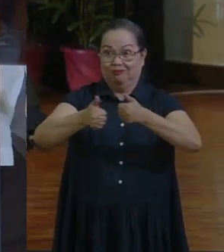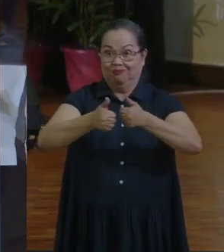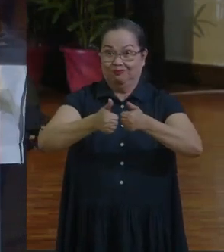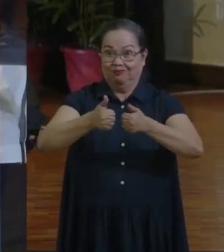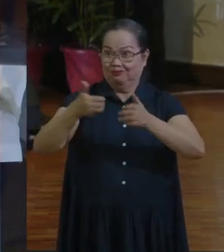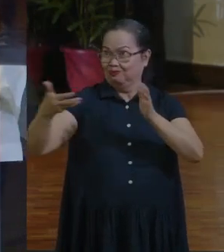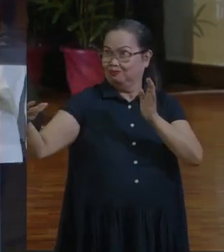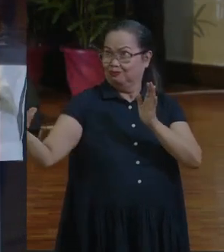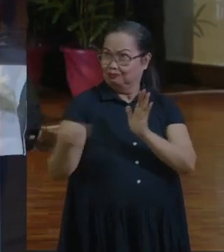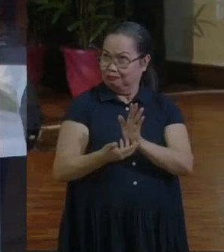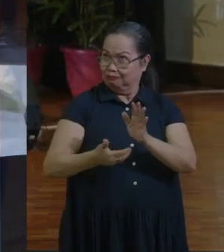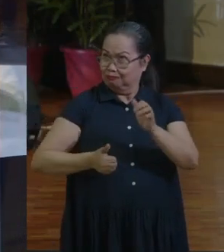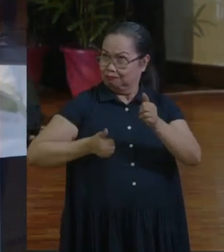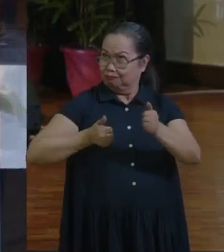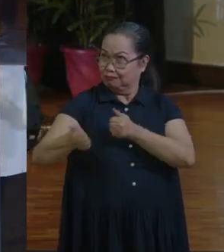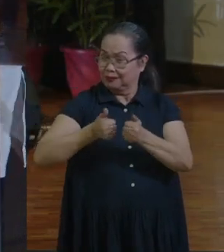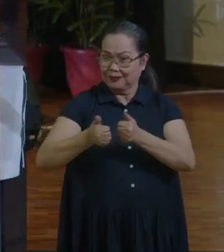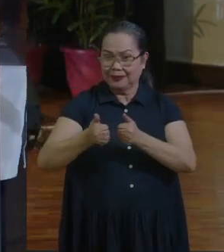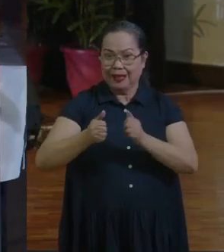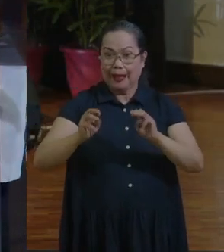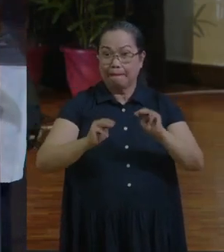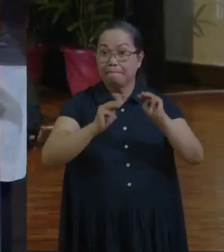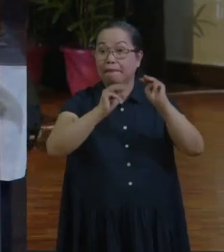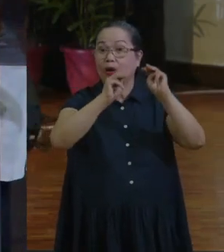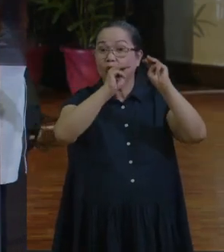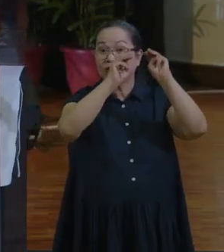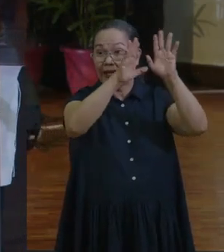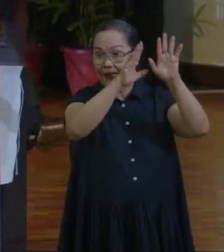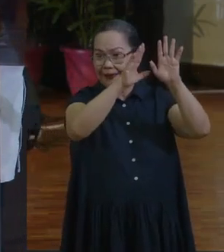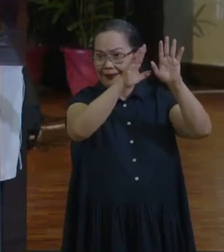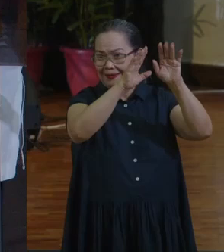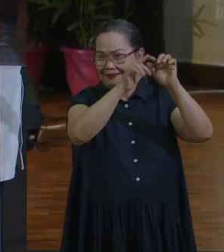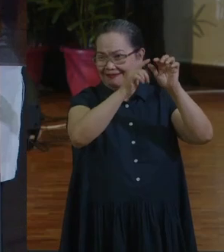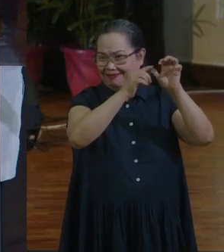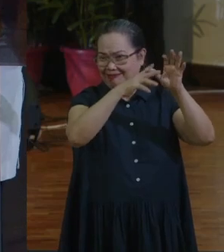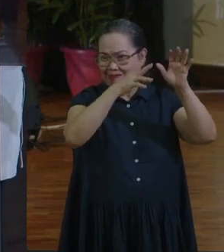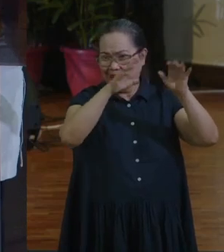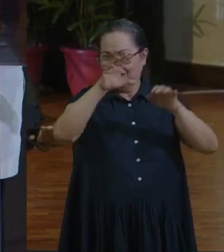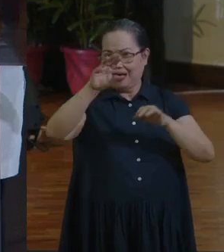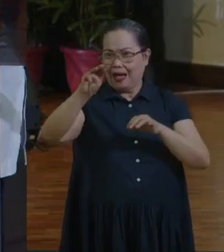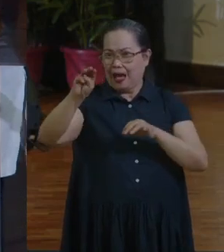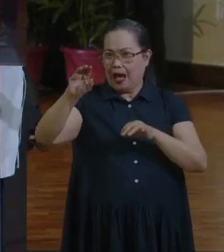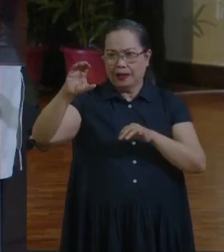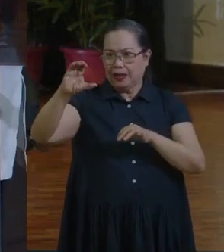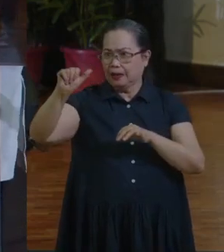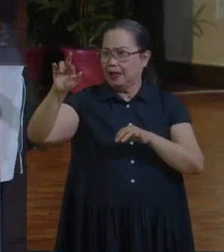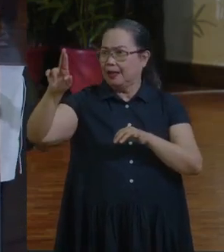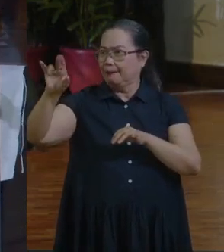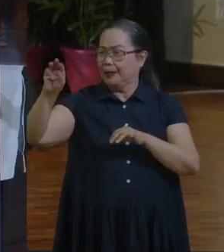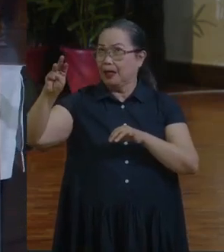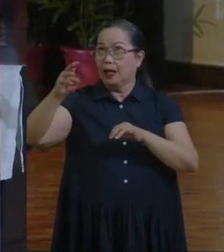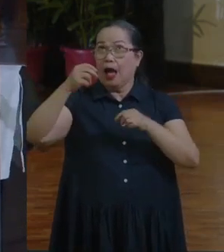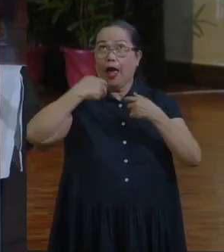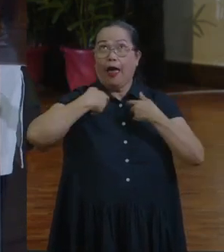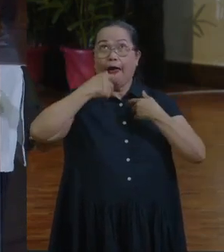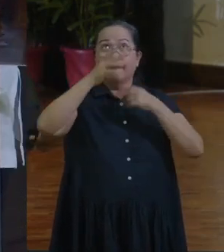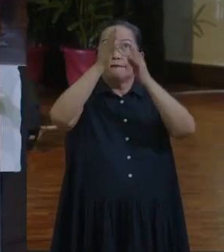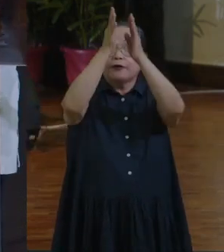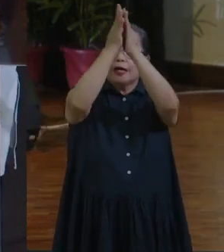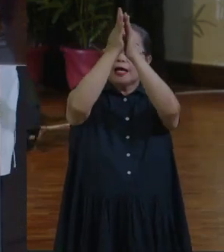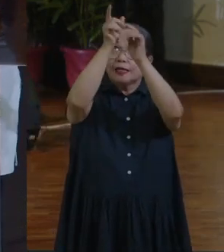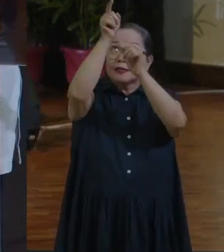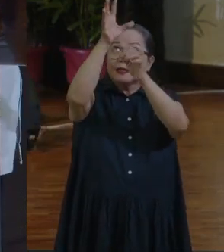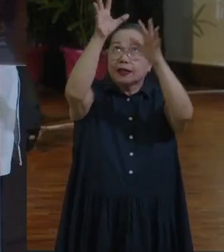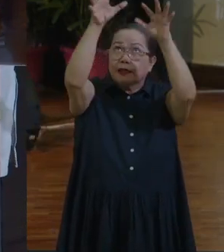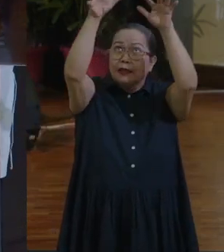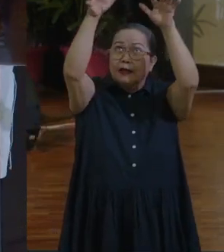showdown, no? Sa Mount Carmel, kung saan nagpa-apoy siya mula sa langit at